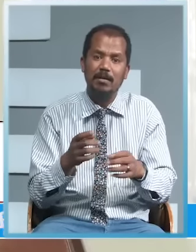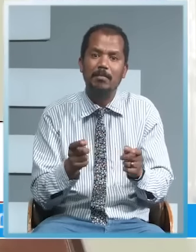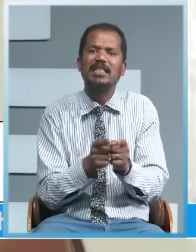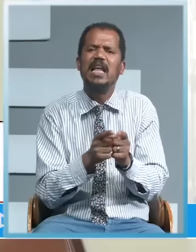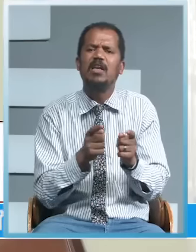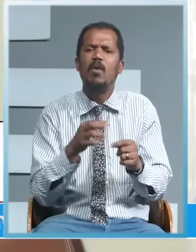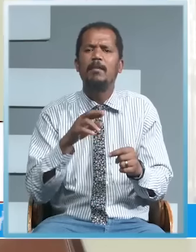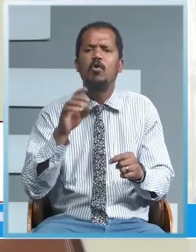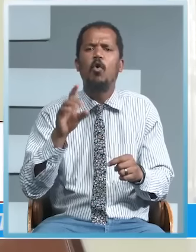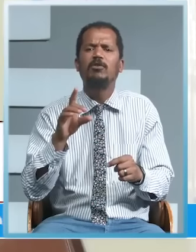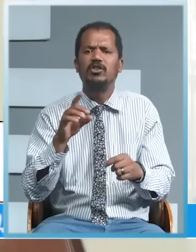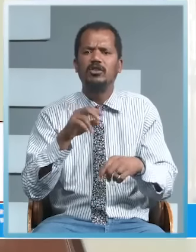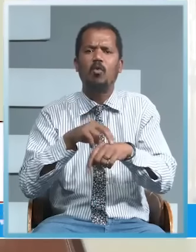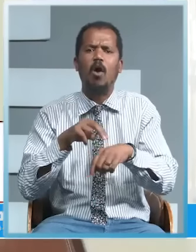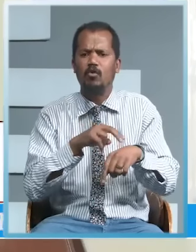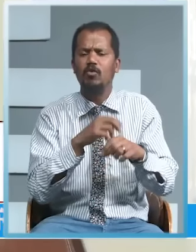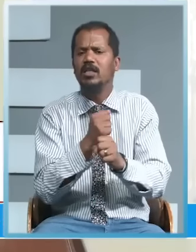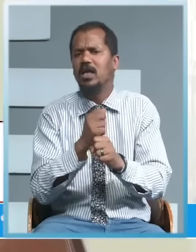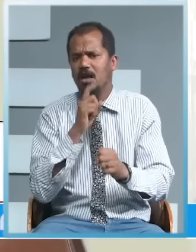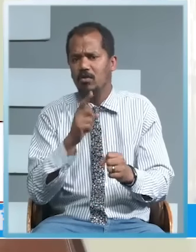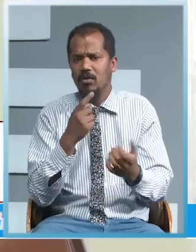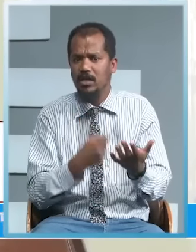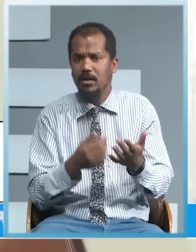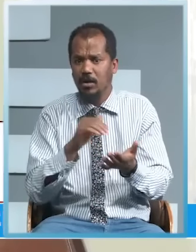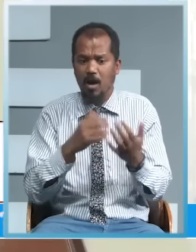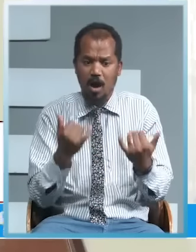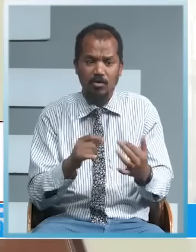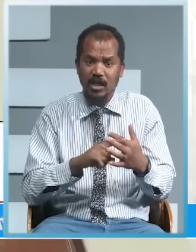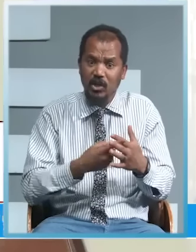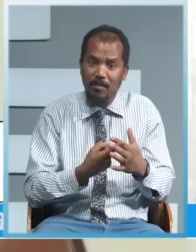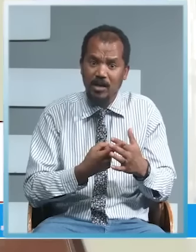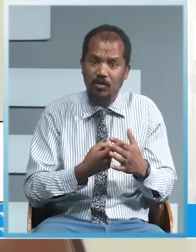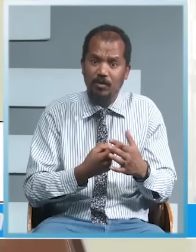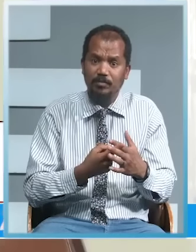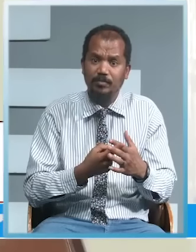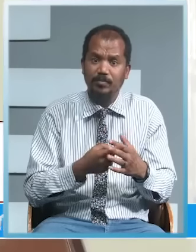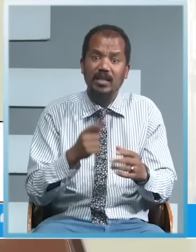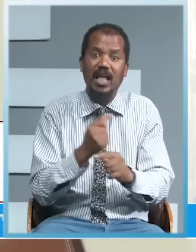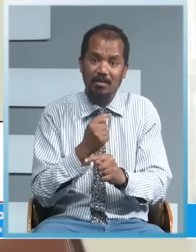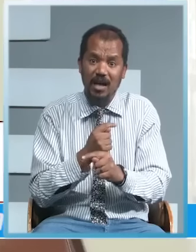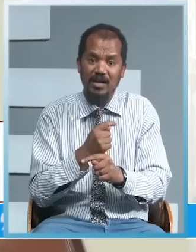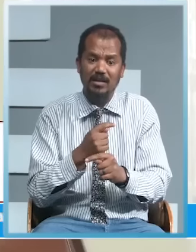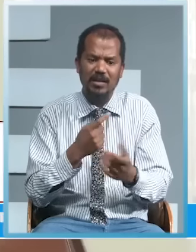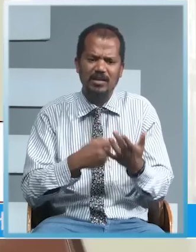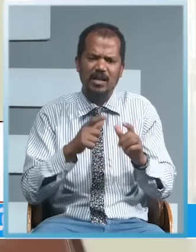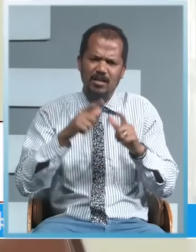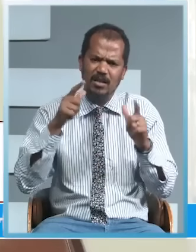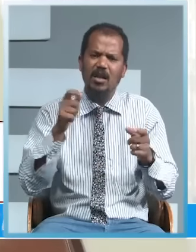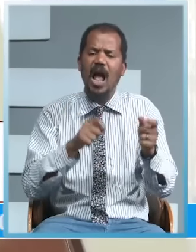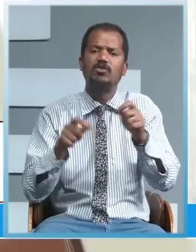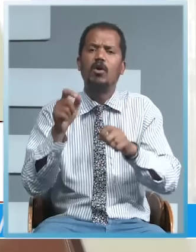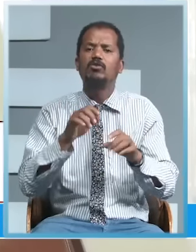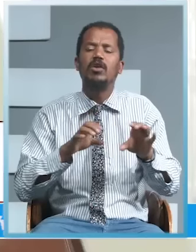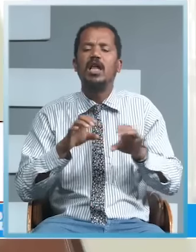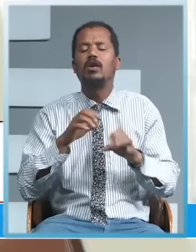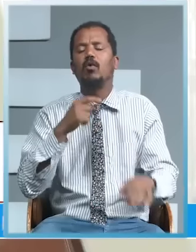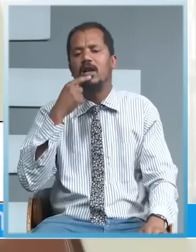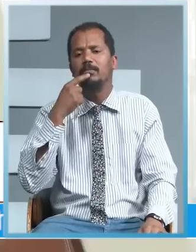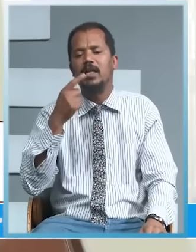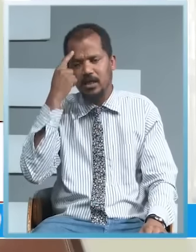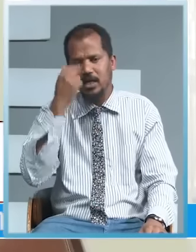አለ ወይም ኮሚሽን ተቋቁሞ እየተሰራ ነው ያለው። ለዛም ደግሞ ይህ አሁን የጀመርነው ተግባር ለዛ ትልቅ አስተዋጽኦ ያደርገዋል